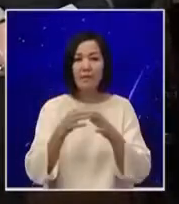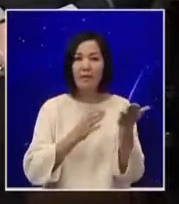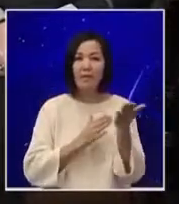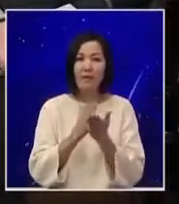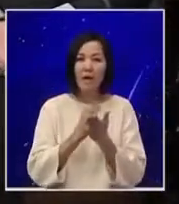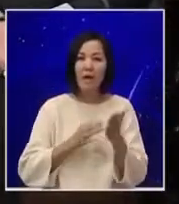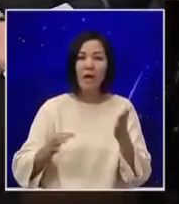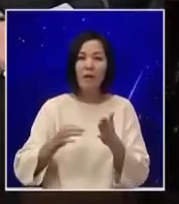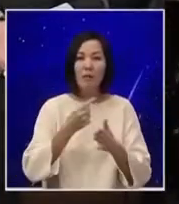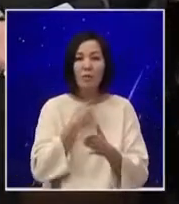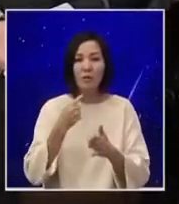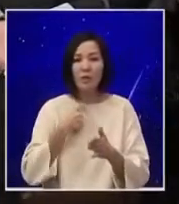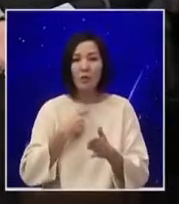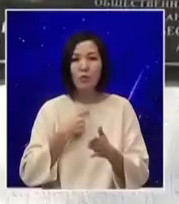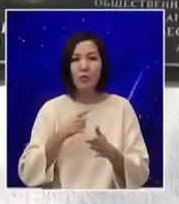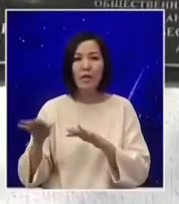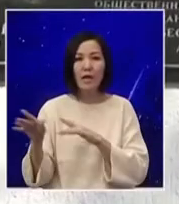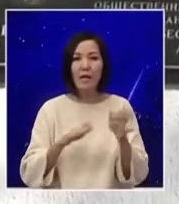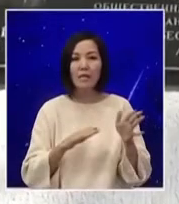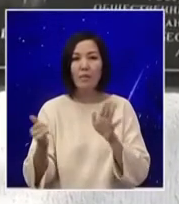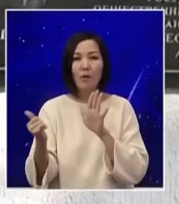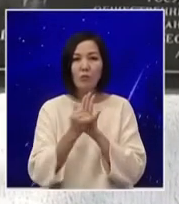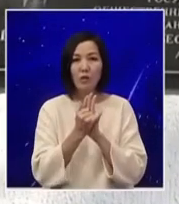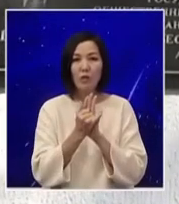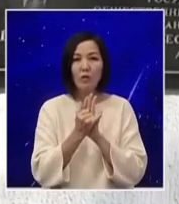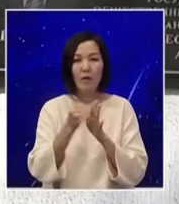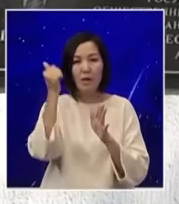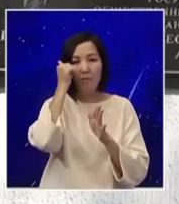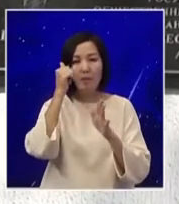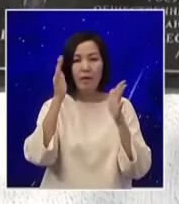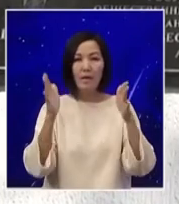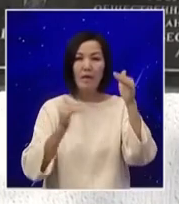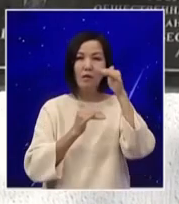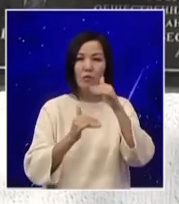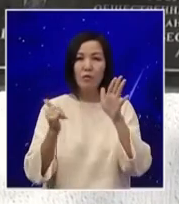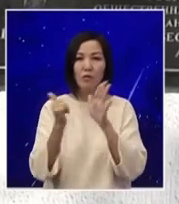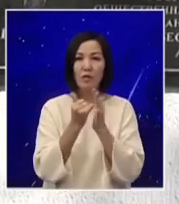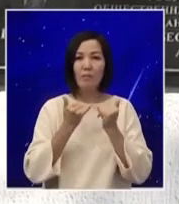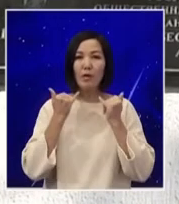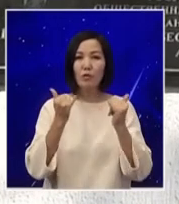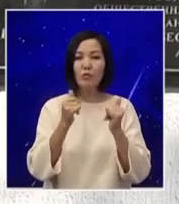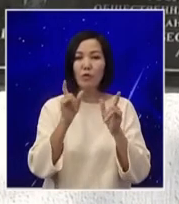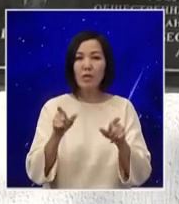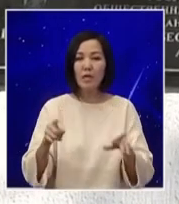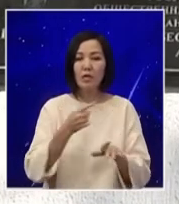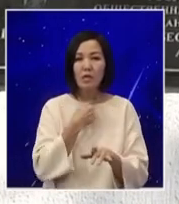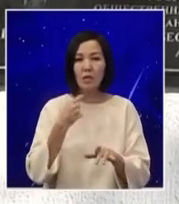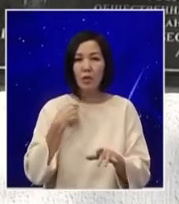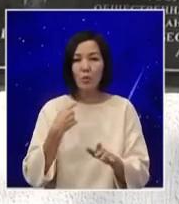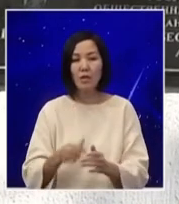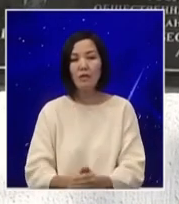областном центре запущена акция по установке мемориальных досок в честь почетных граждан талды-курган